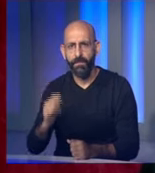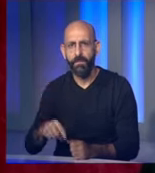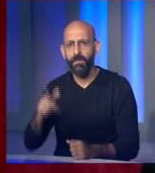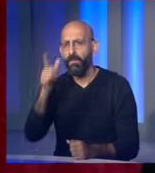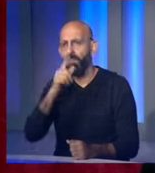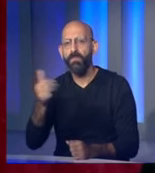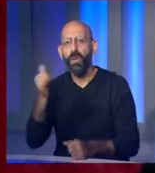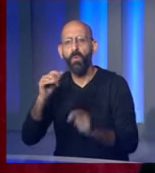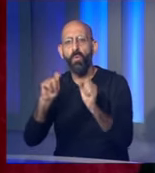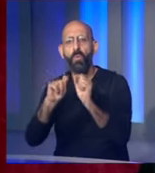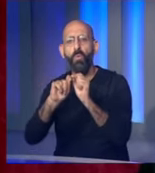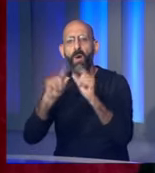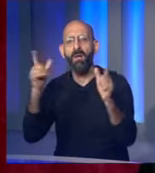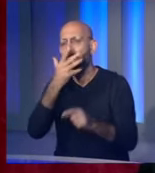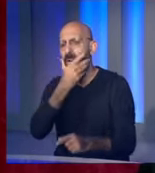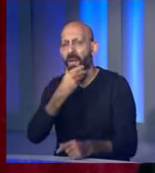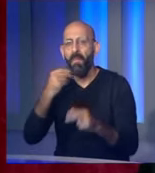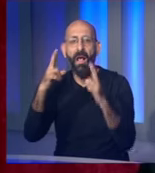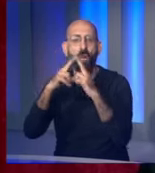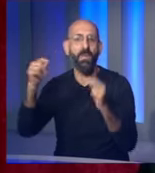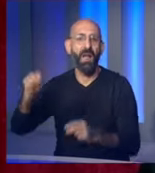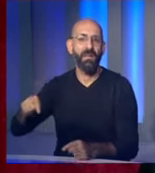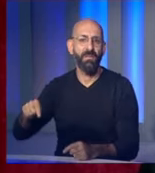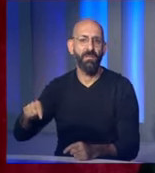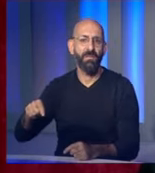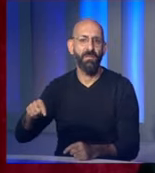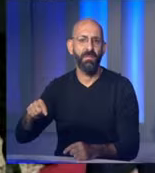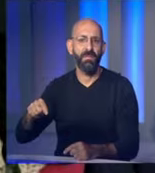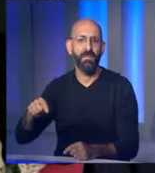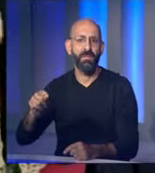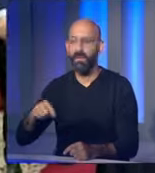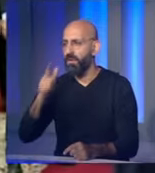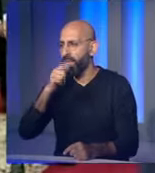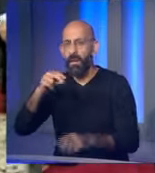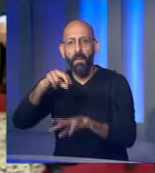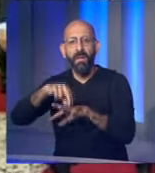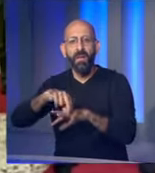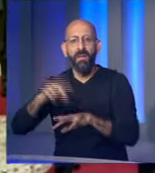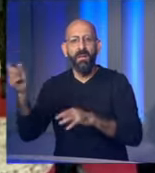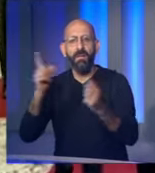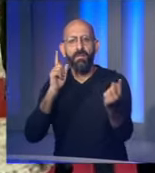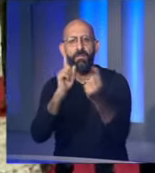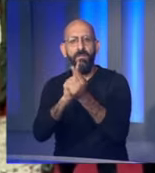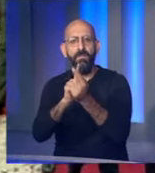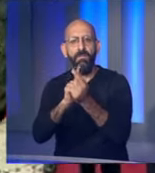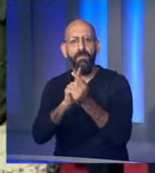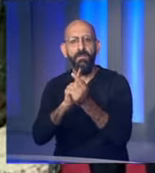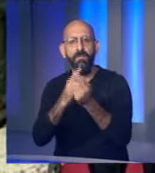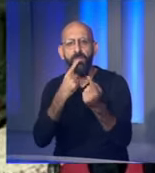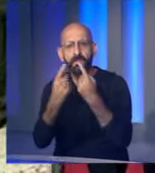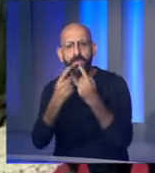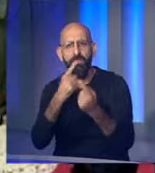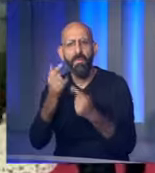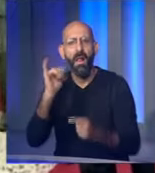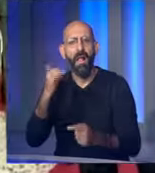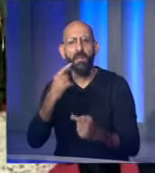اللازمه لنصح لنكون واضح انه هيدي لمصلحه كل لبنان وفي بكركي وفد من التجدد للوطن برئاسه شار